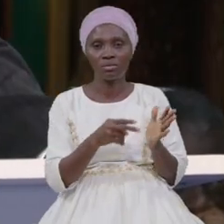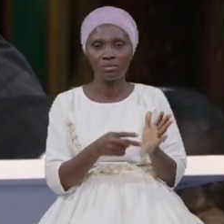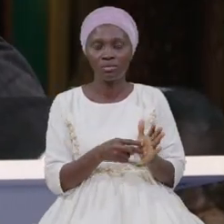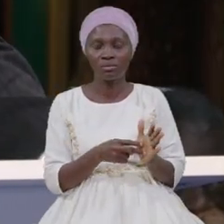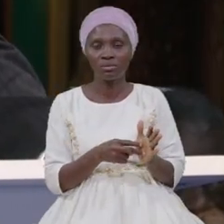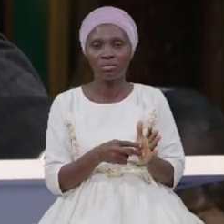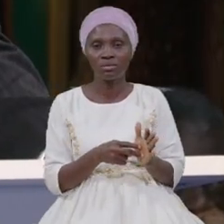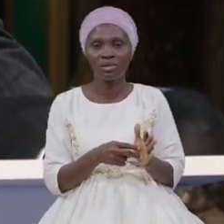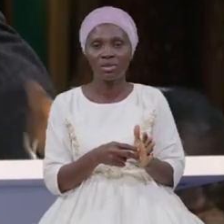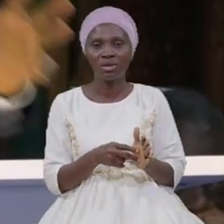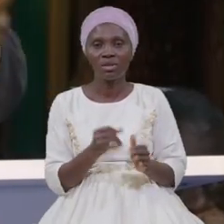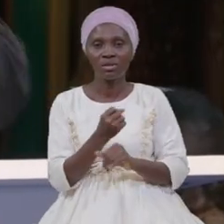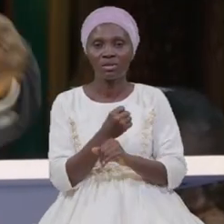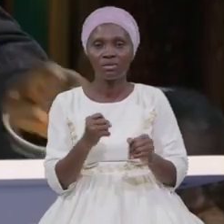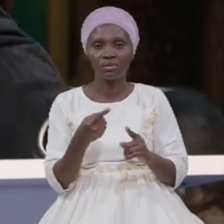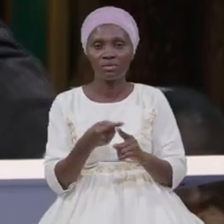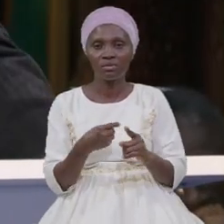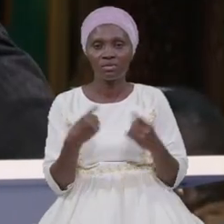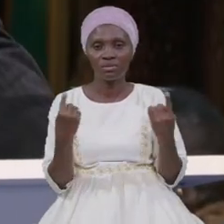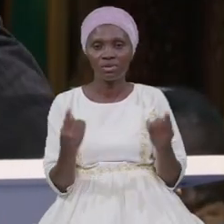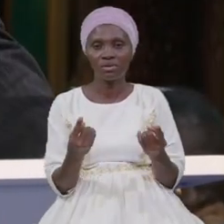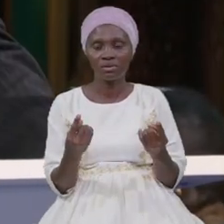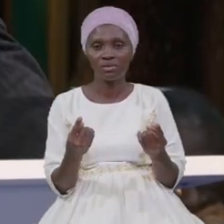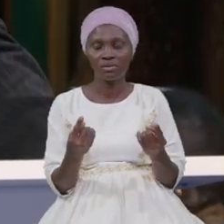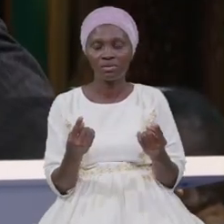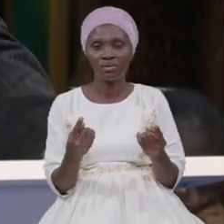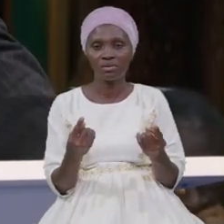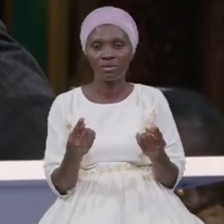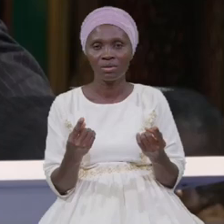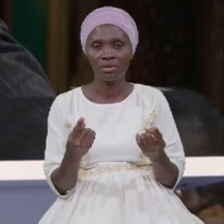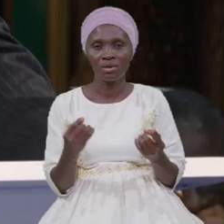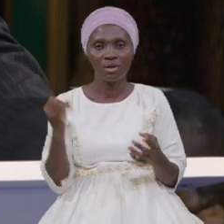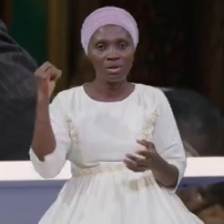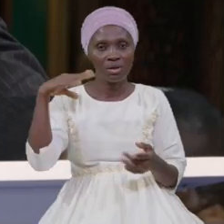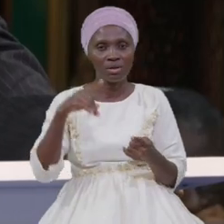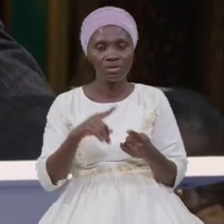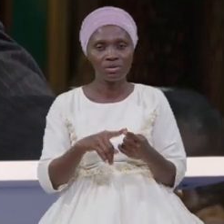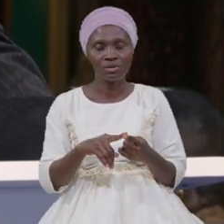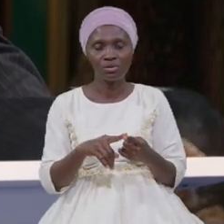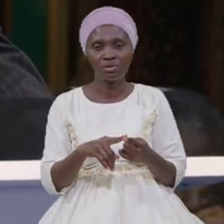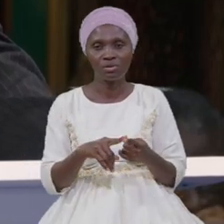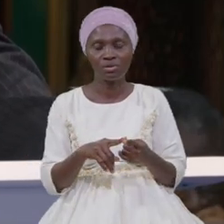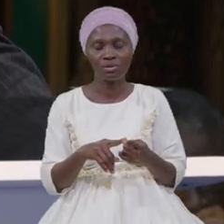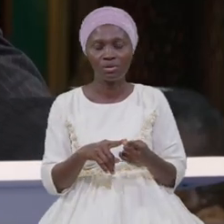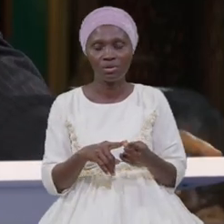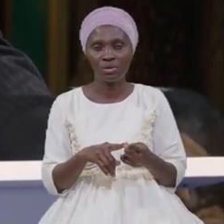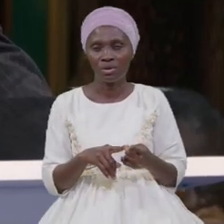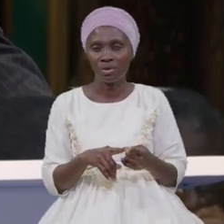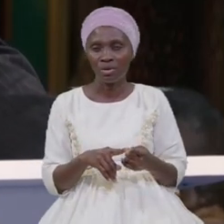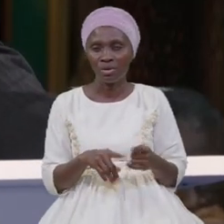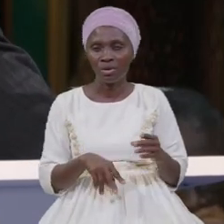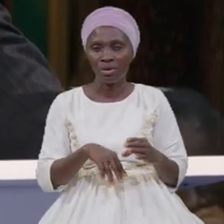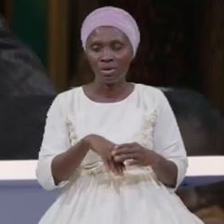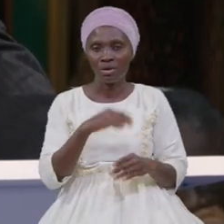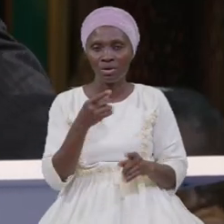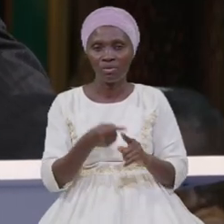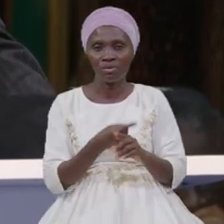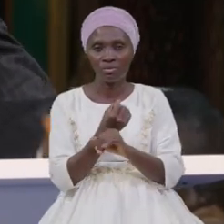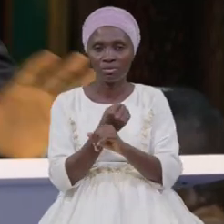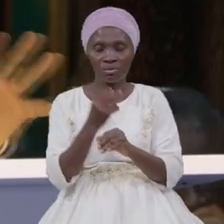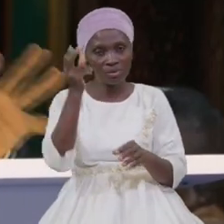le service à temps pour devenir enfant de Dieu par le sacrifice du Seigneur Jésus-Christ.